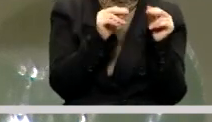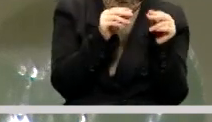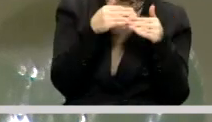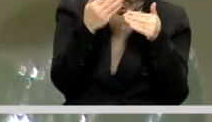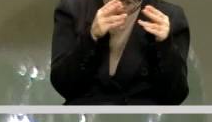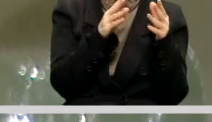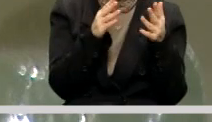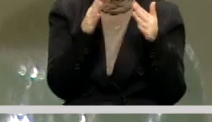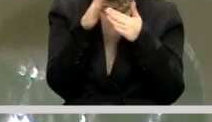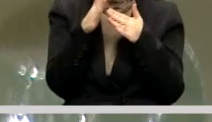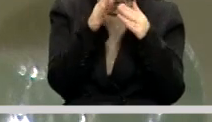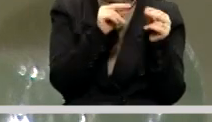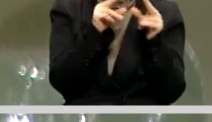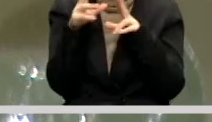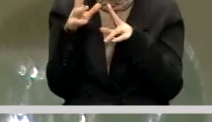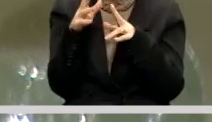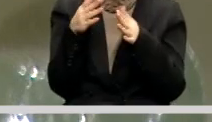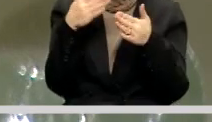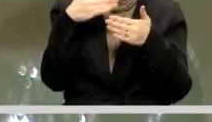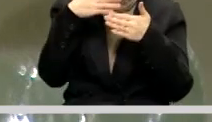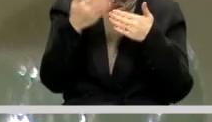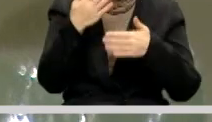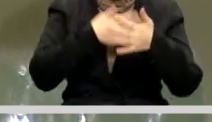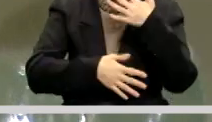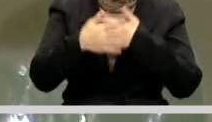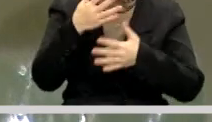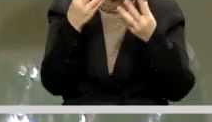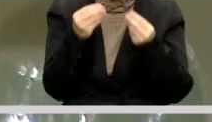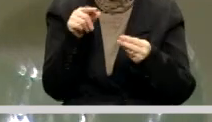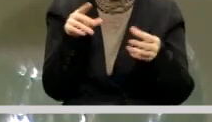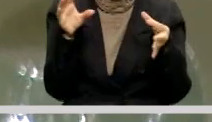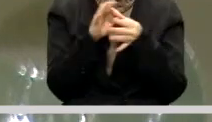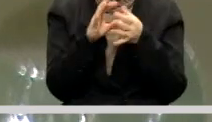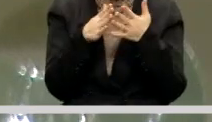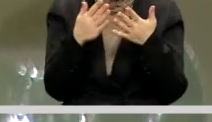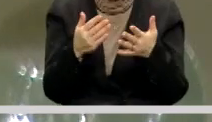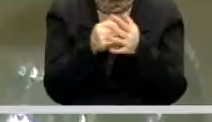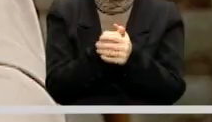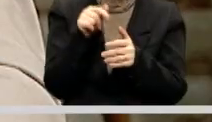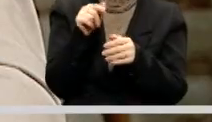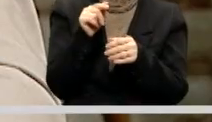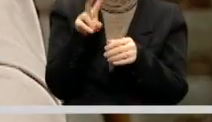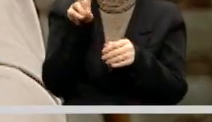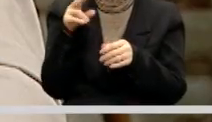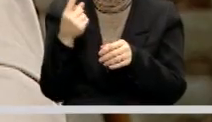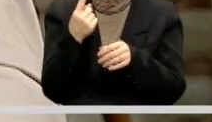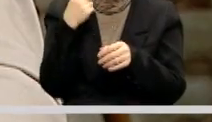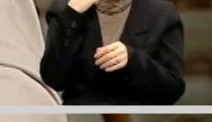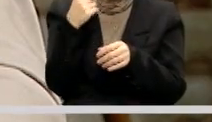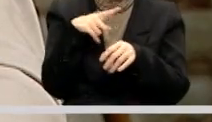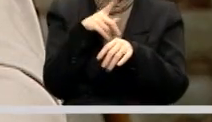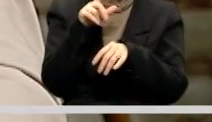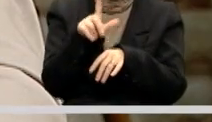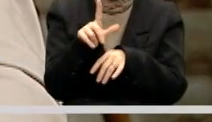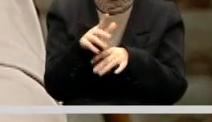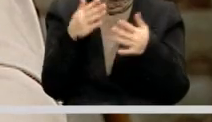rağmen hala bir yorgunluk hissi oluyor. Tüm bunlar neyle ilişkileniyor daha çok? Şimdi burada iki şeye bakmamız lazım. Bir, sistemik